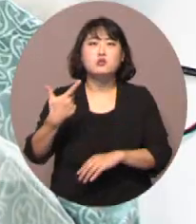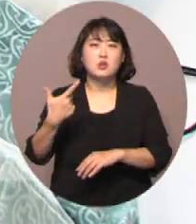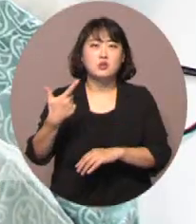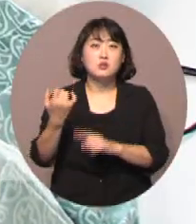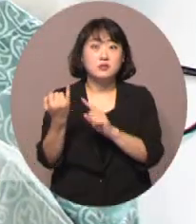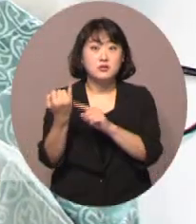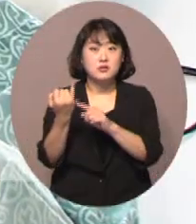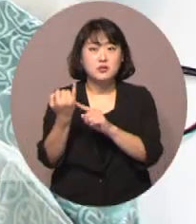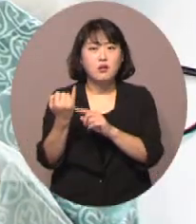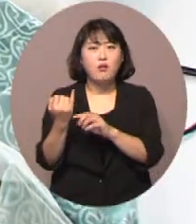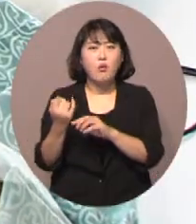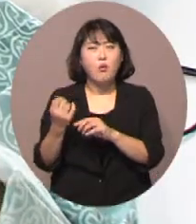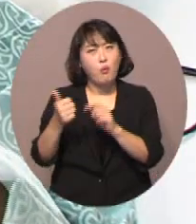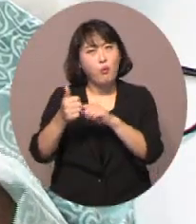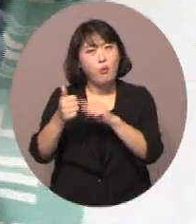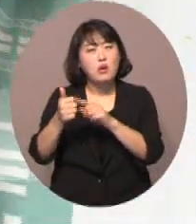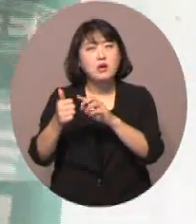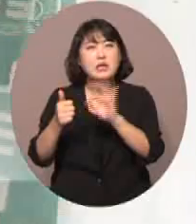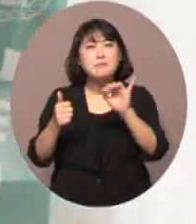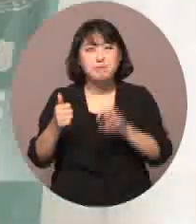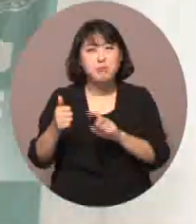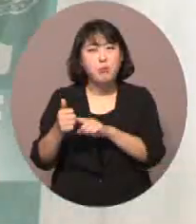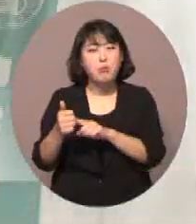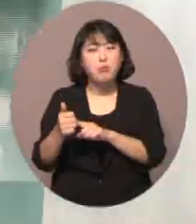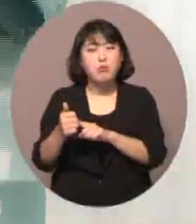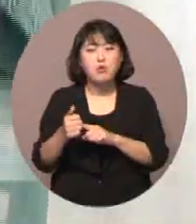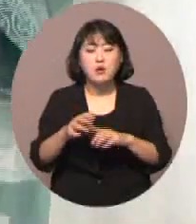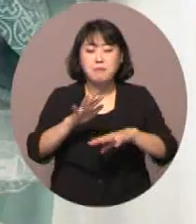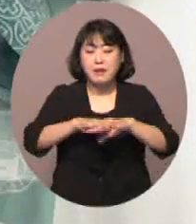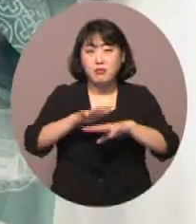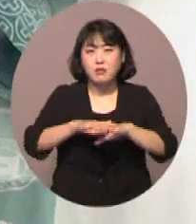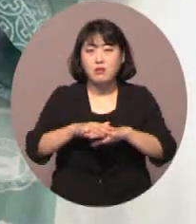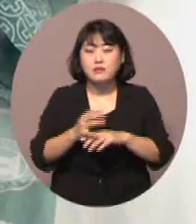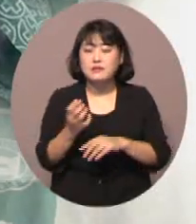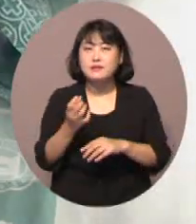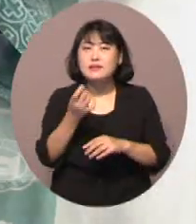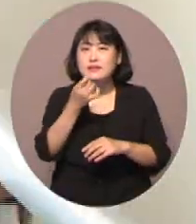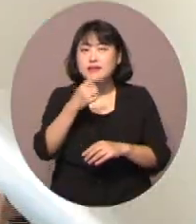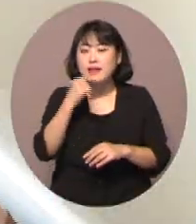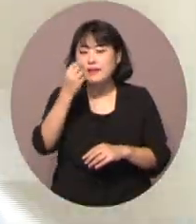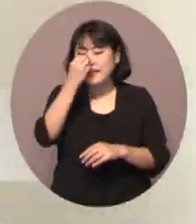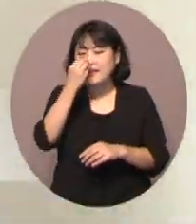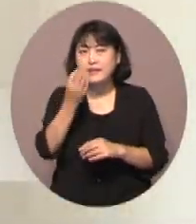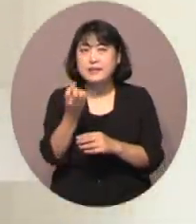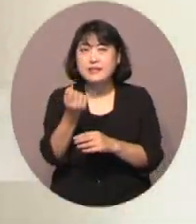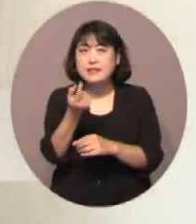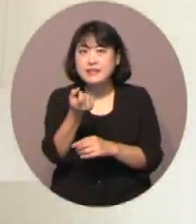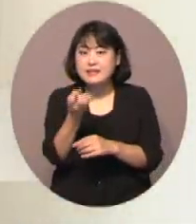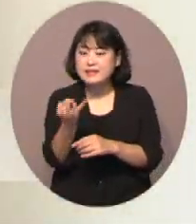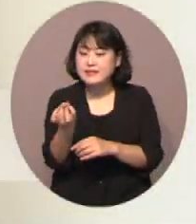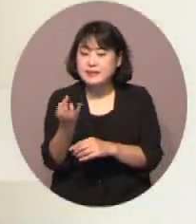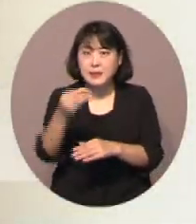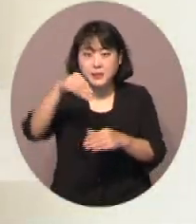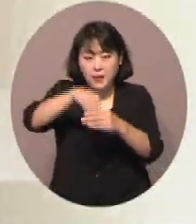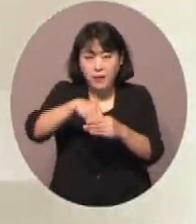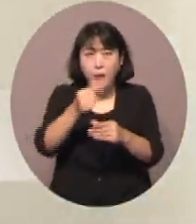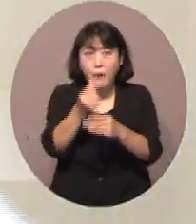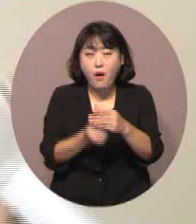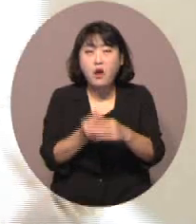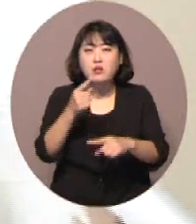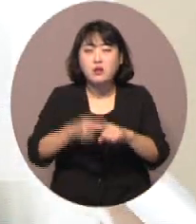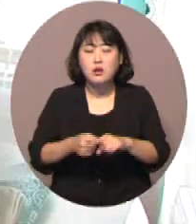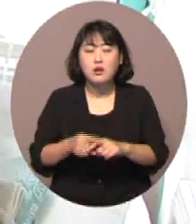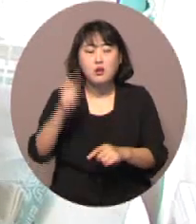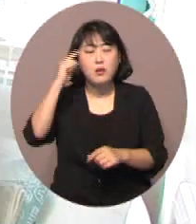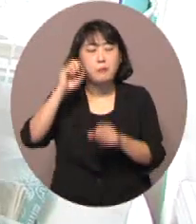씨. 지난 15일 오후 시설하우스에서 딸기 모종을 심다가 의식을 잃고 쓰러졌습니다. 병원